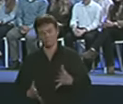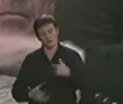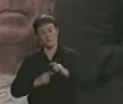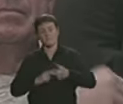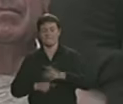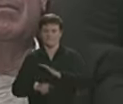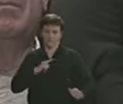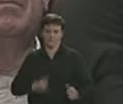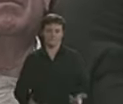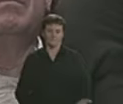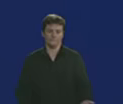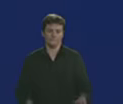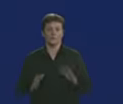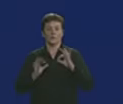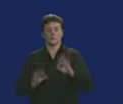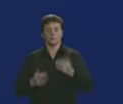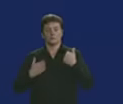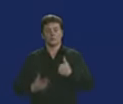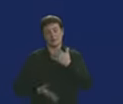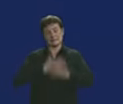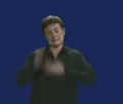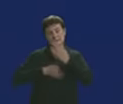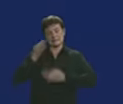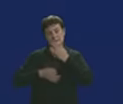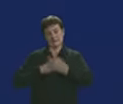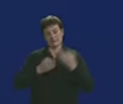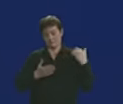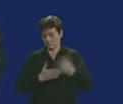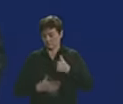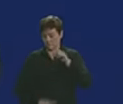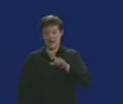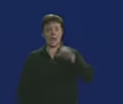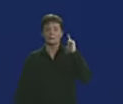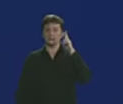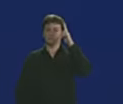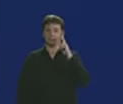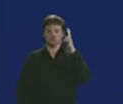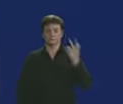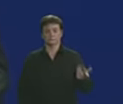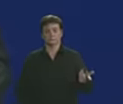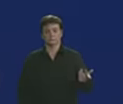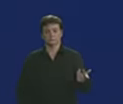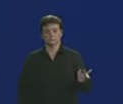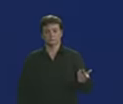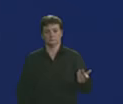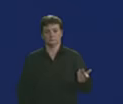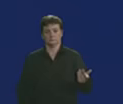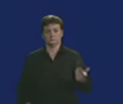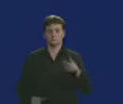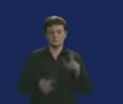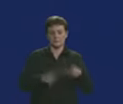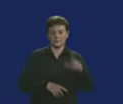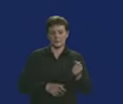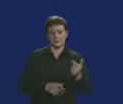tenir. Alors, depuis que je dis ça, depuis lundi, où visiblement certains ne s'attendaient